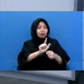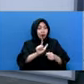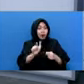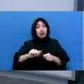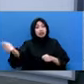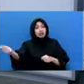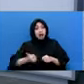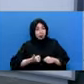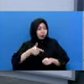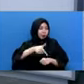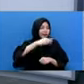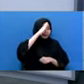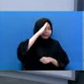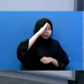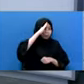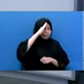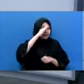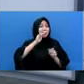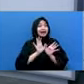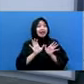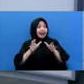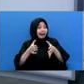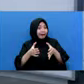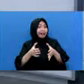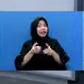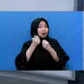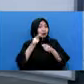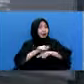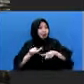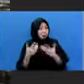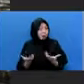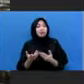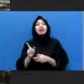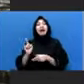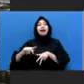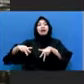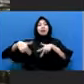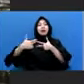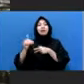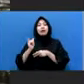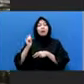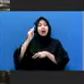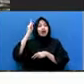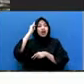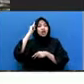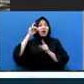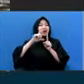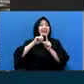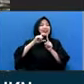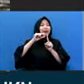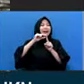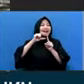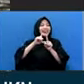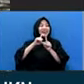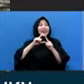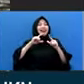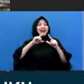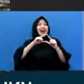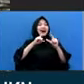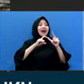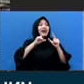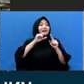17 Agustus di IKN kita sudah terhubung dengan ketua DPD asosiasi pengusaha rental mobil daerah Indonesia